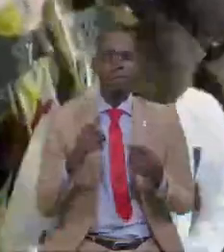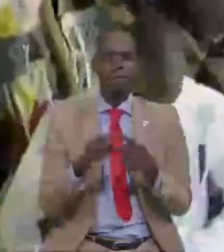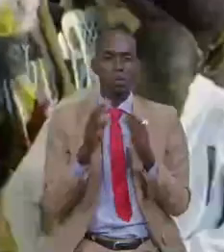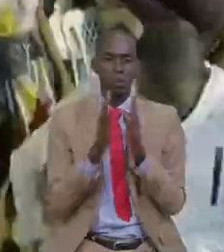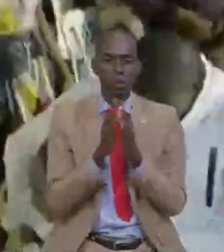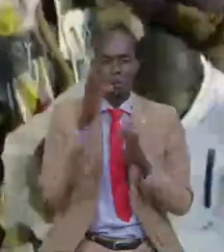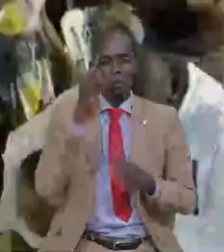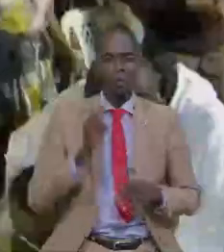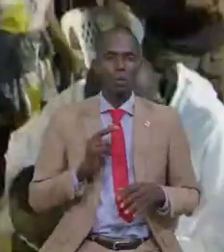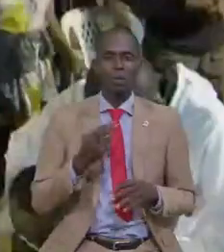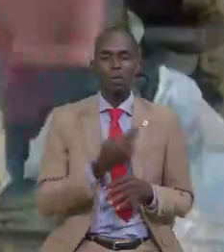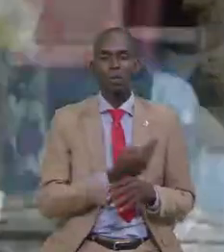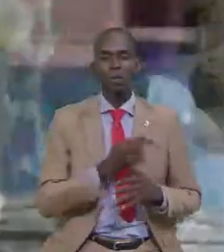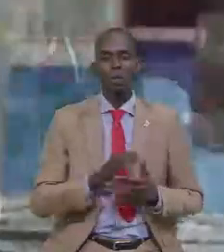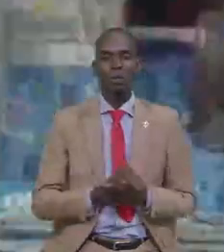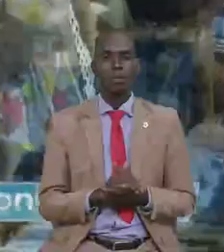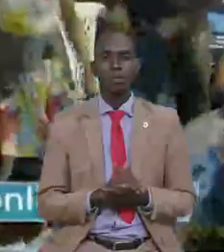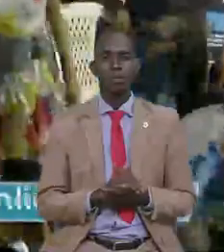pour la prière de miracle.